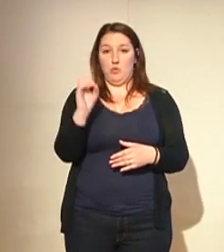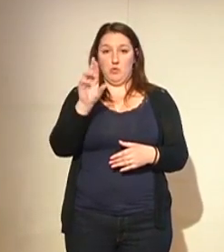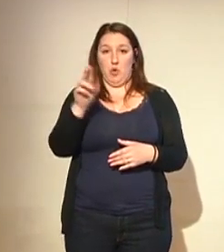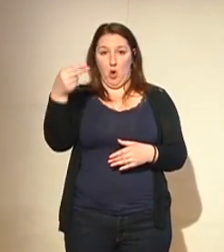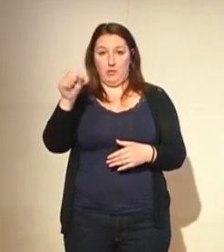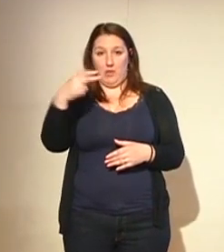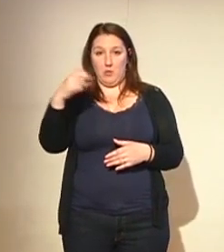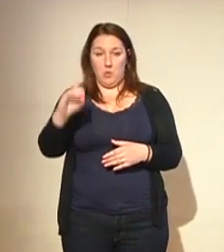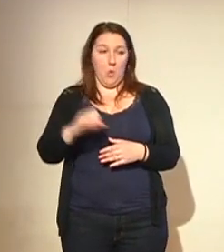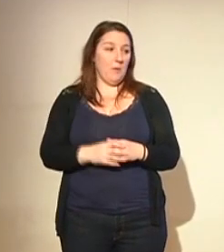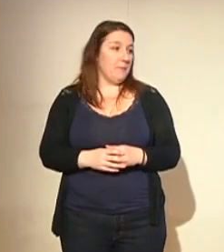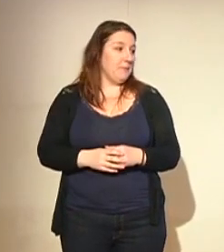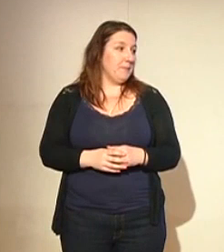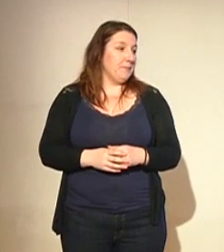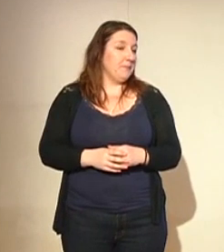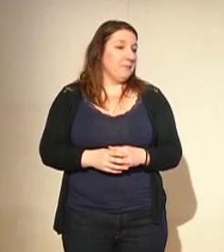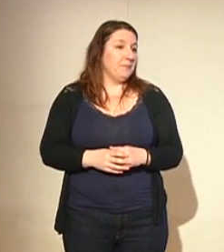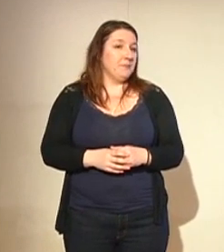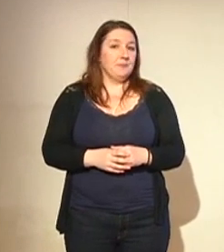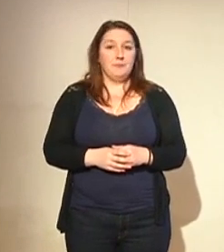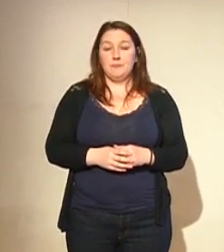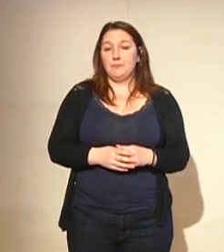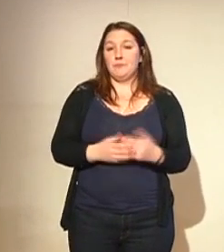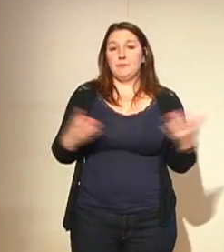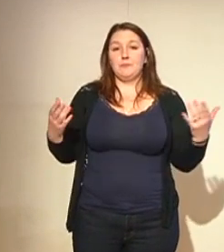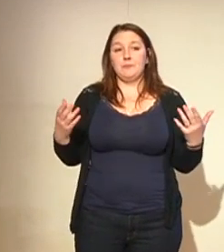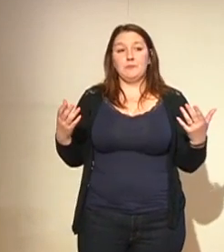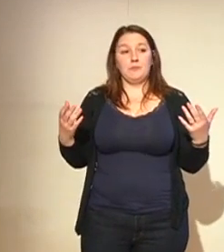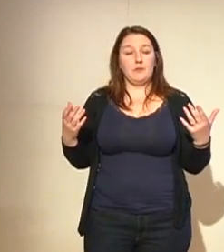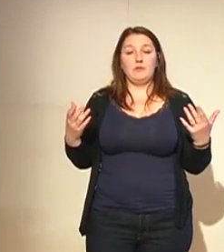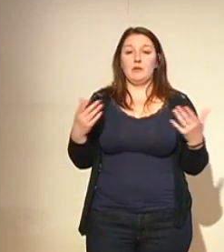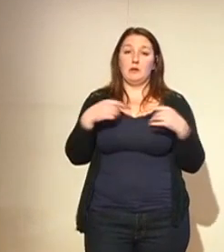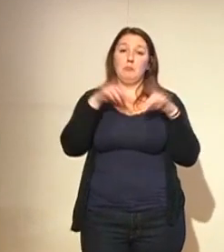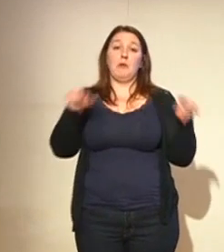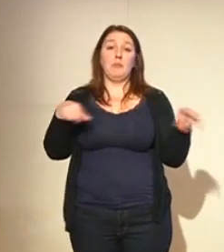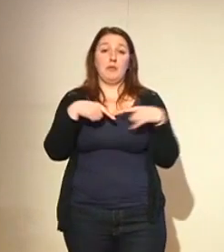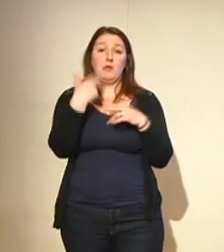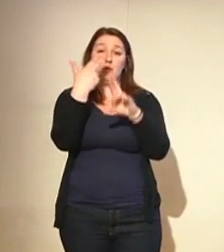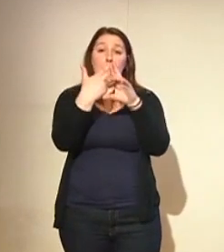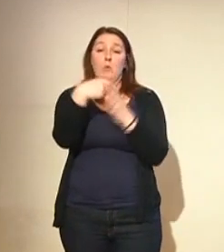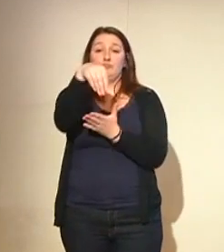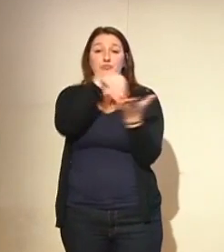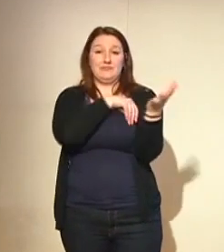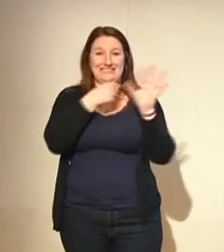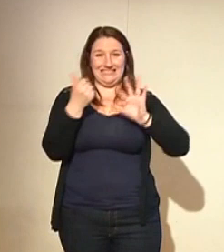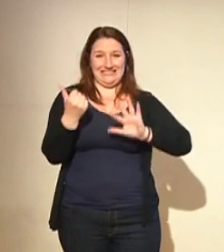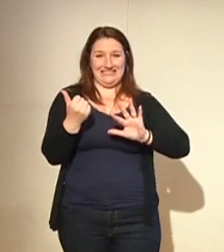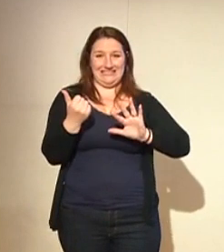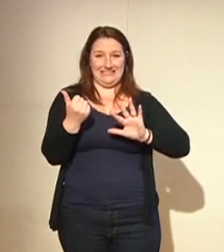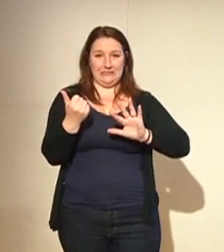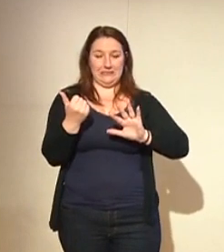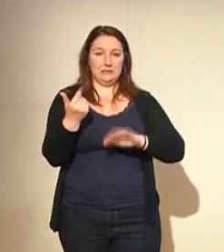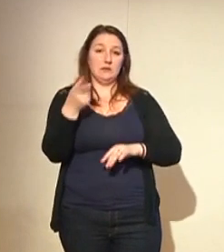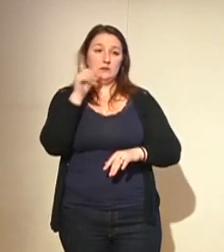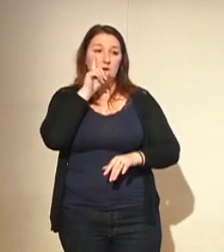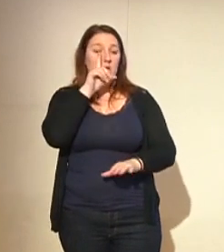dornano donc il faut mettre sinon sur bulletin puisque nous